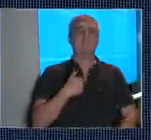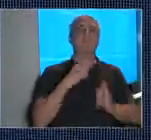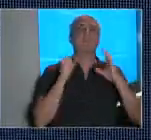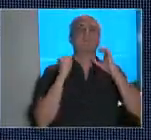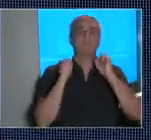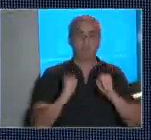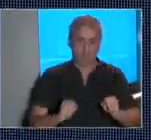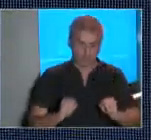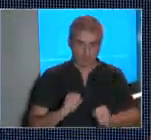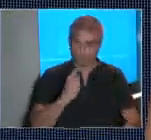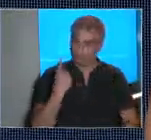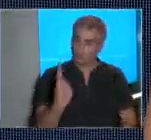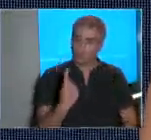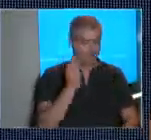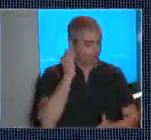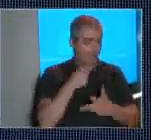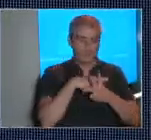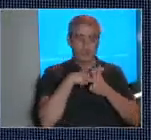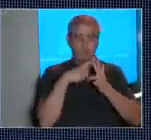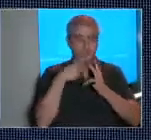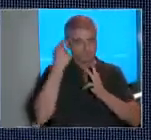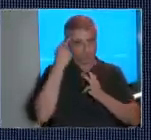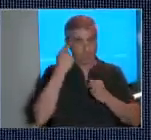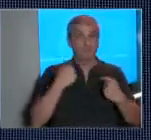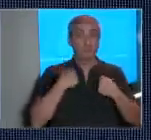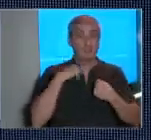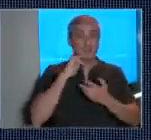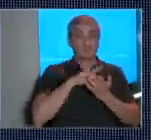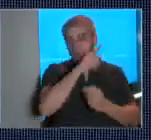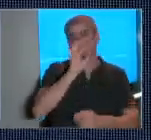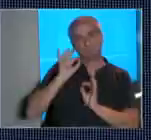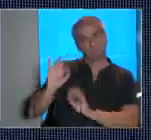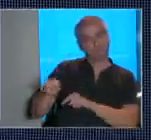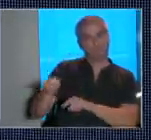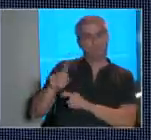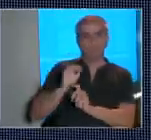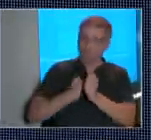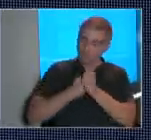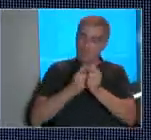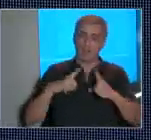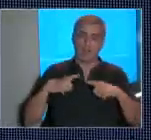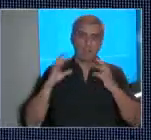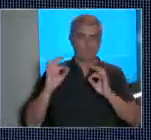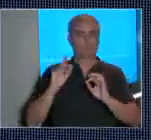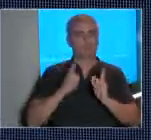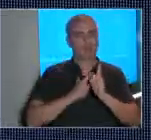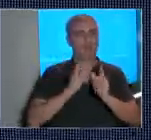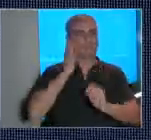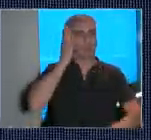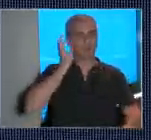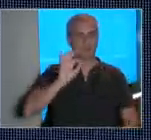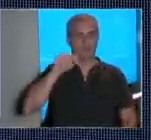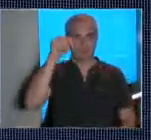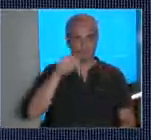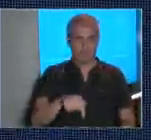בטוחה שכל אחת מהבנות שלי יודעת שאני שם בשבילן, בשביל להילחם על החיים שלהם, בשביל להילחם על העתיד שלהם